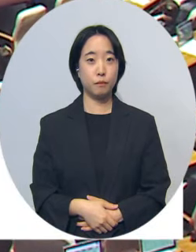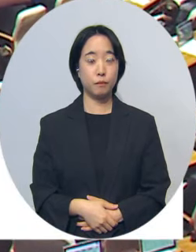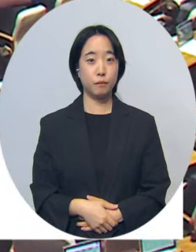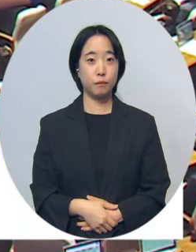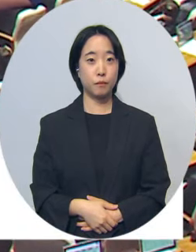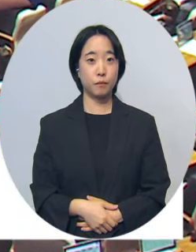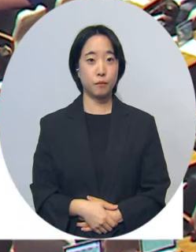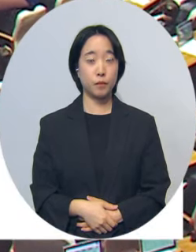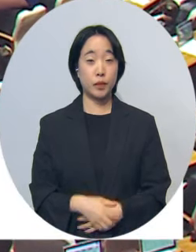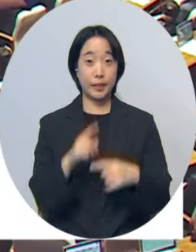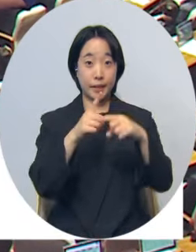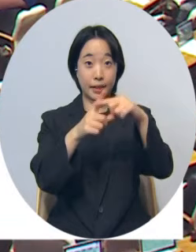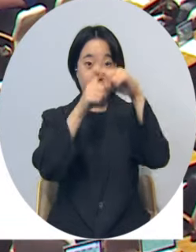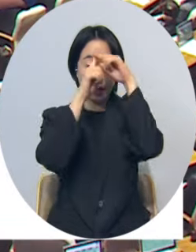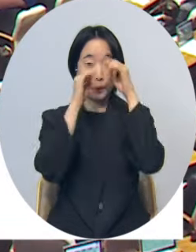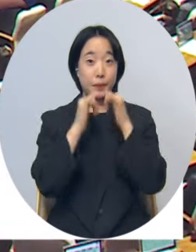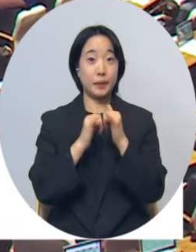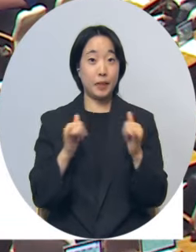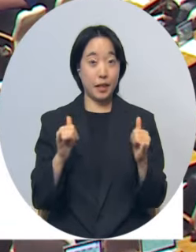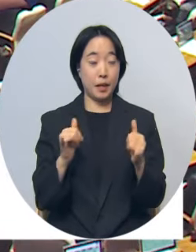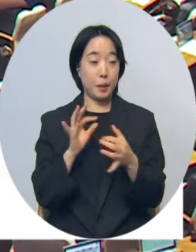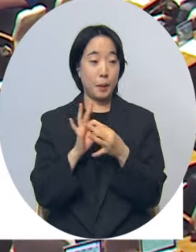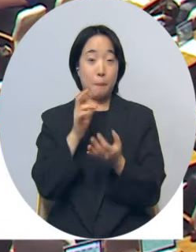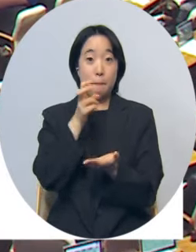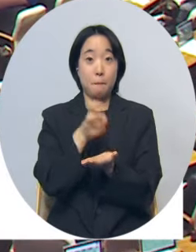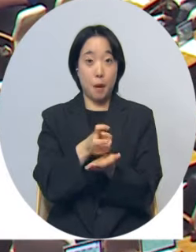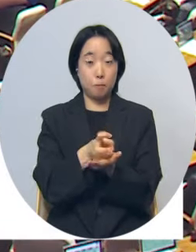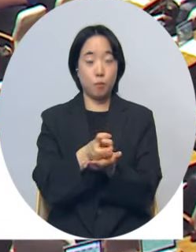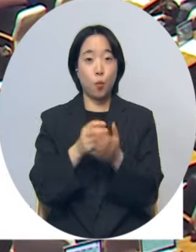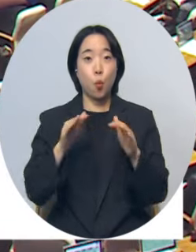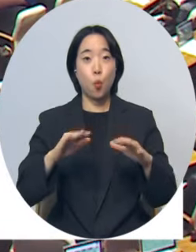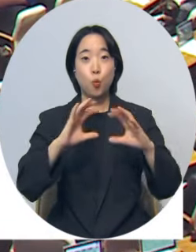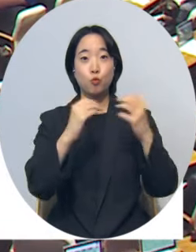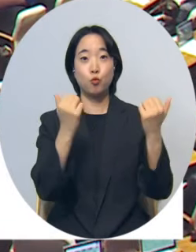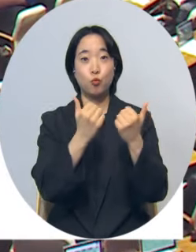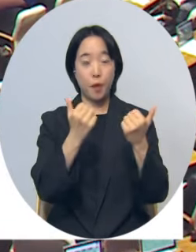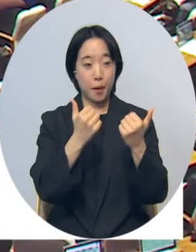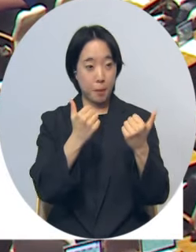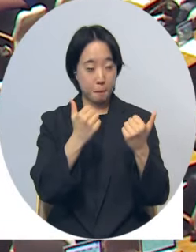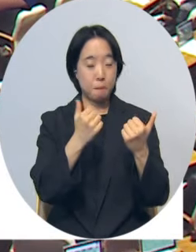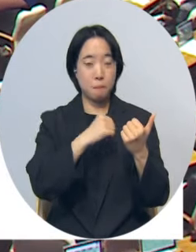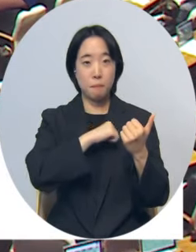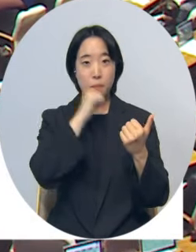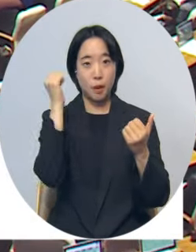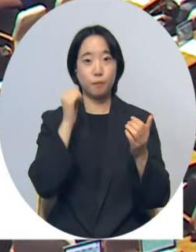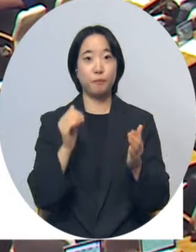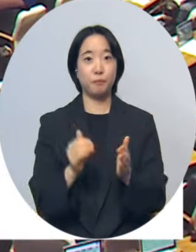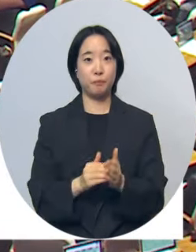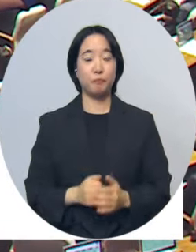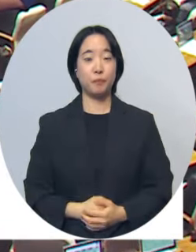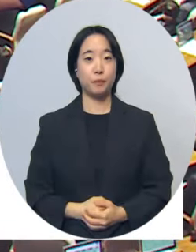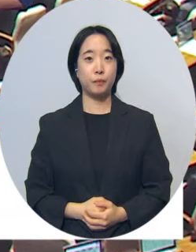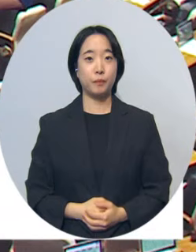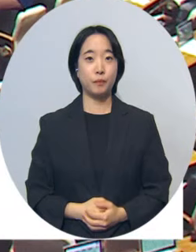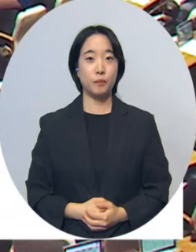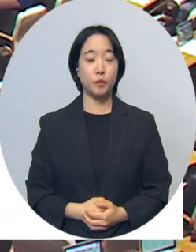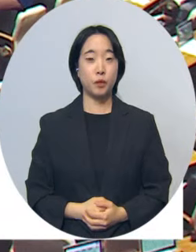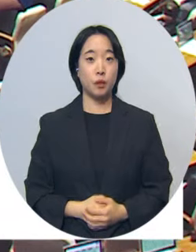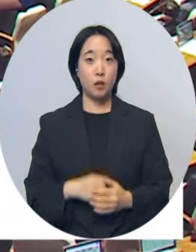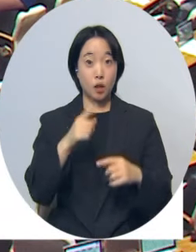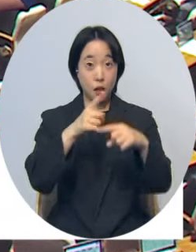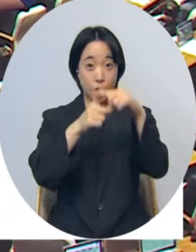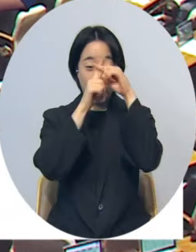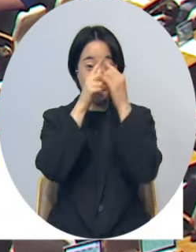진료지원 간호사의 의료행위를 합법화하는 내용의 간호법 제정안이 국회 본회의를 통과했습니다. 정부는 간호법